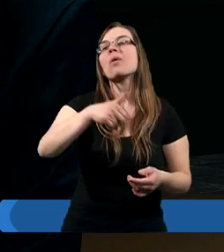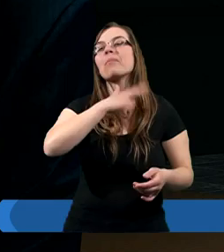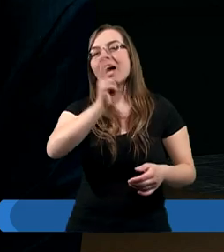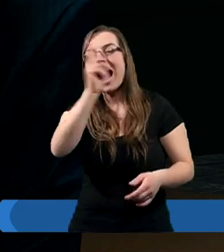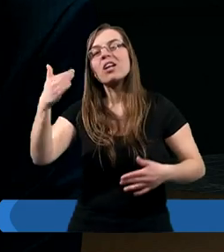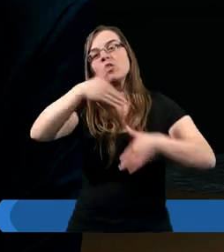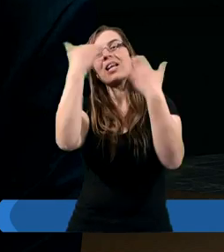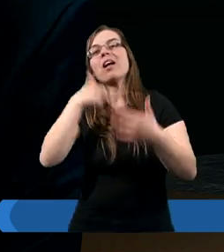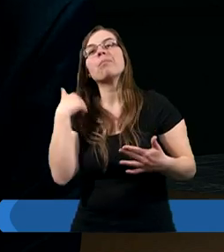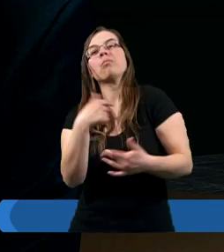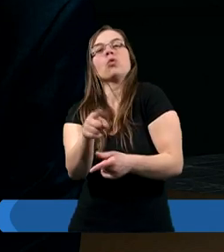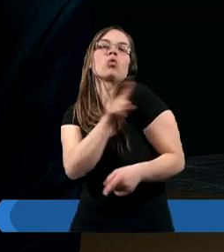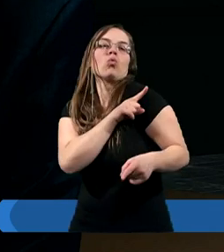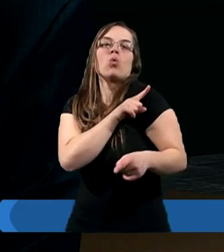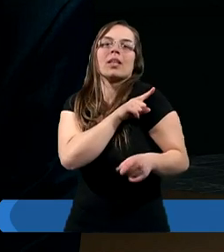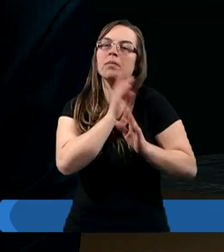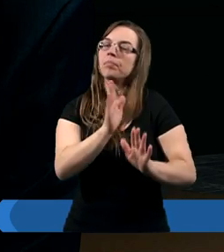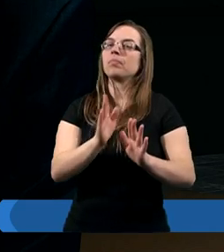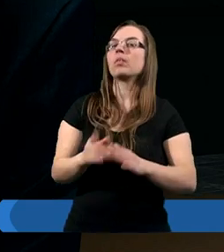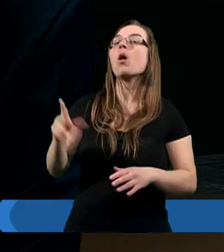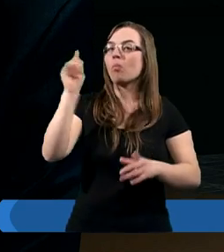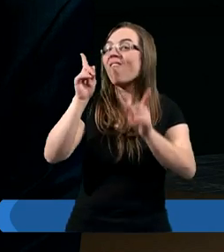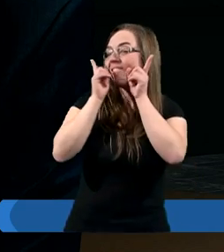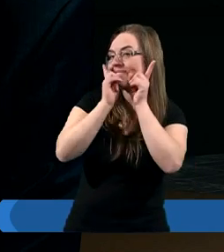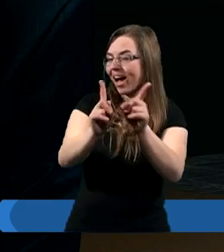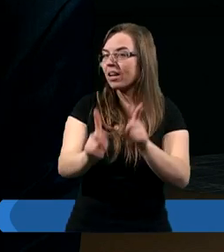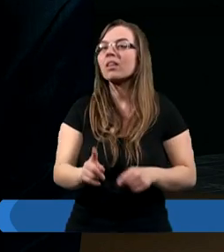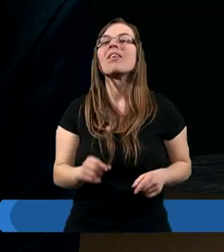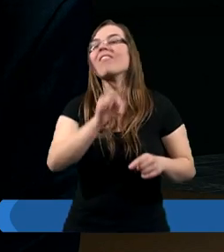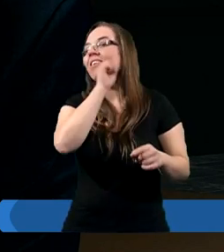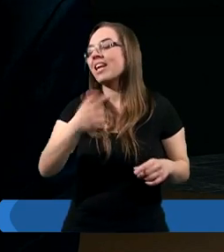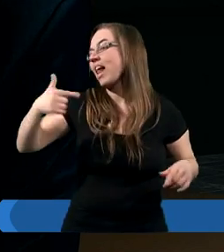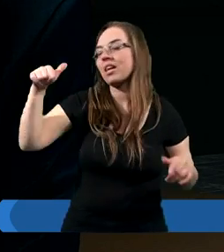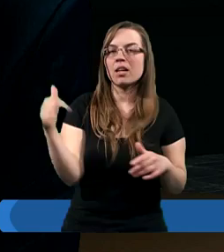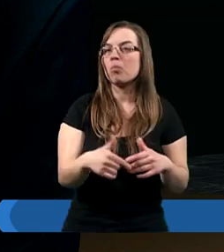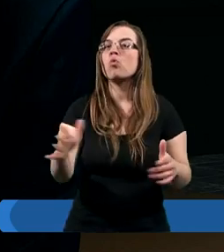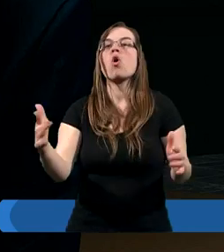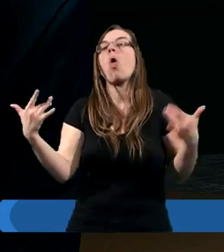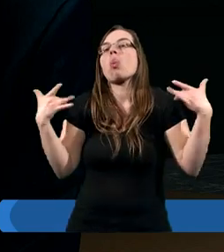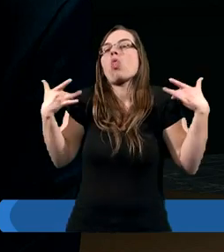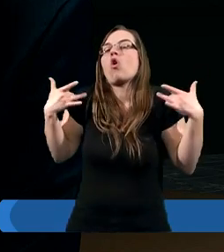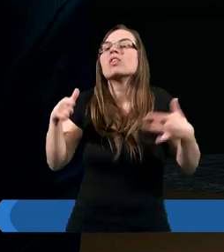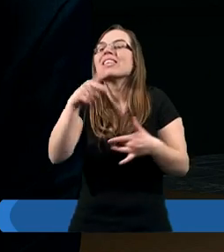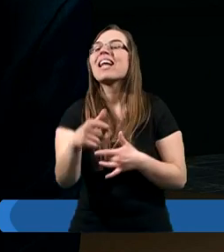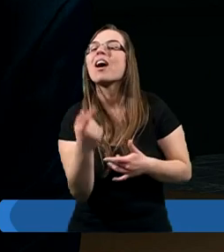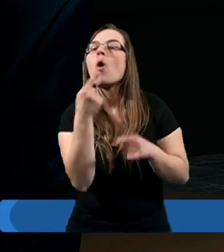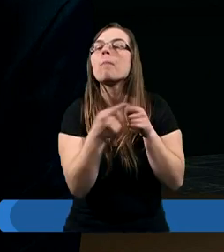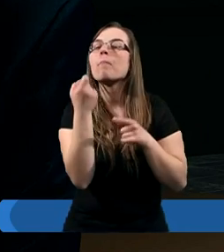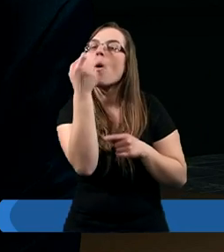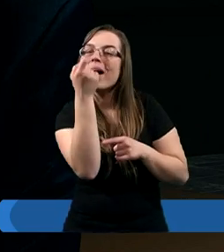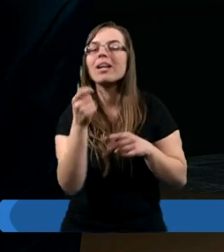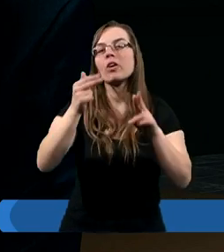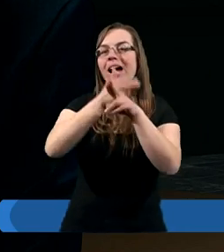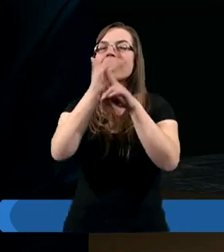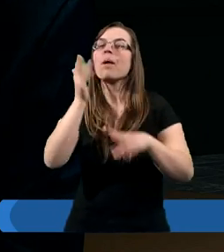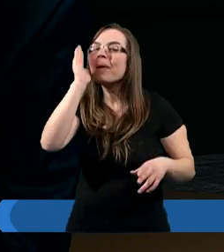byli każdego dnia czujni, bo faktycznie wcale nie musimy dożyć tego momentu, kiedy